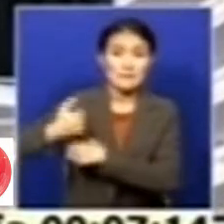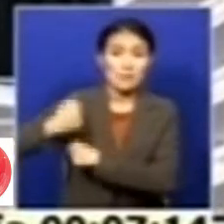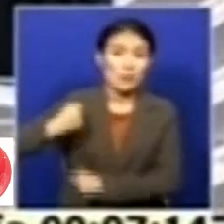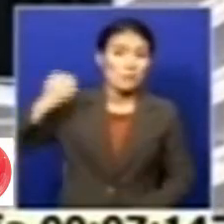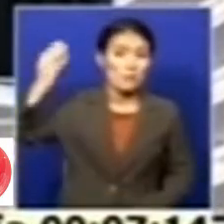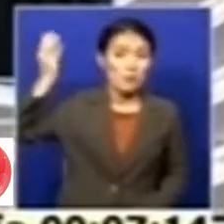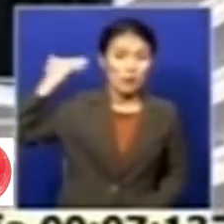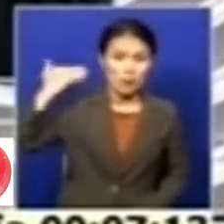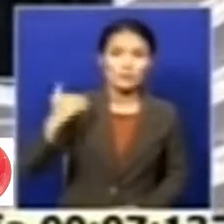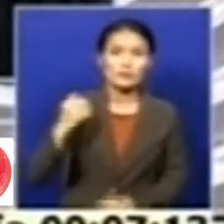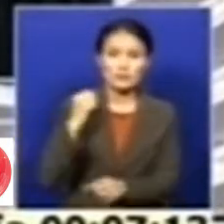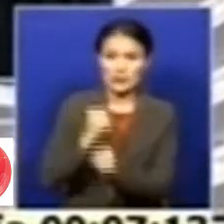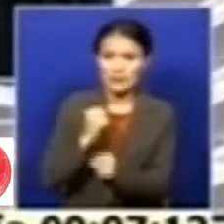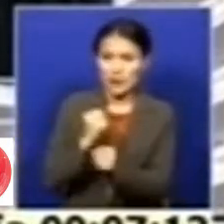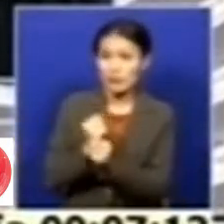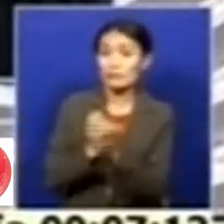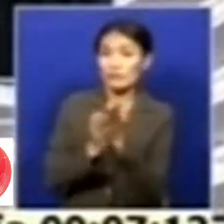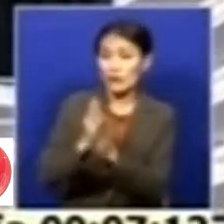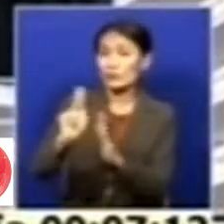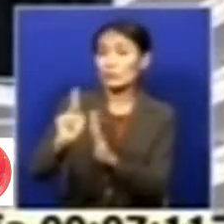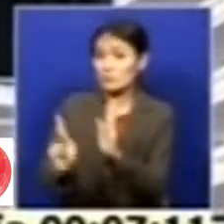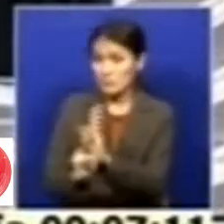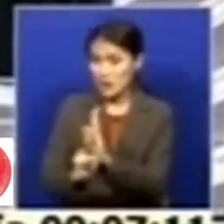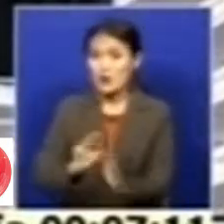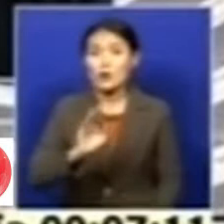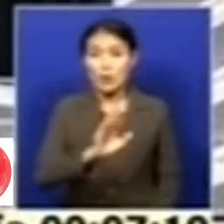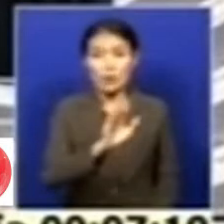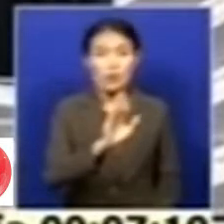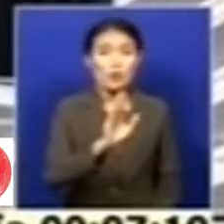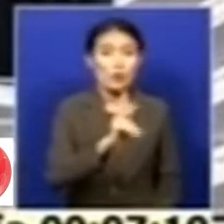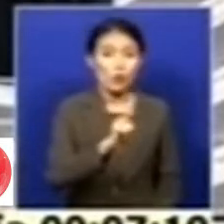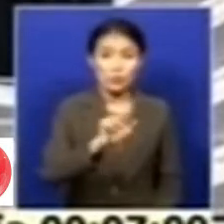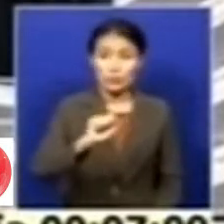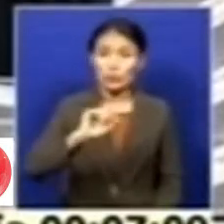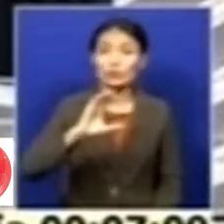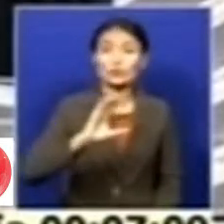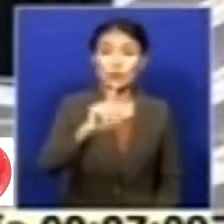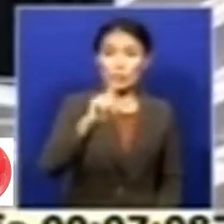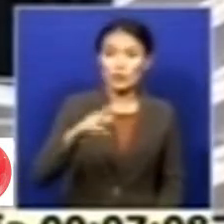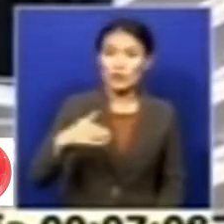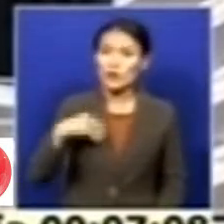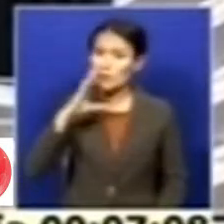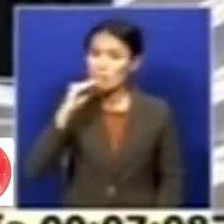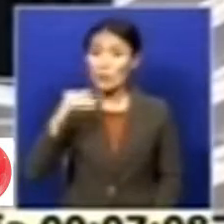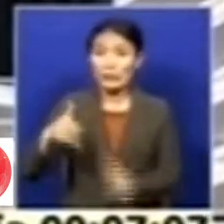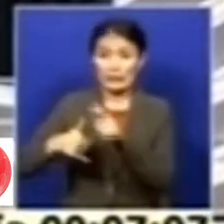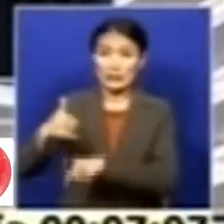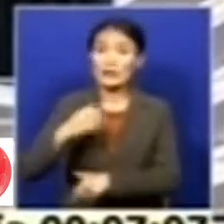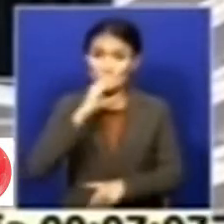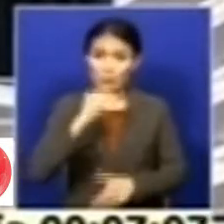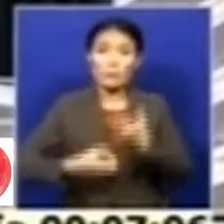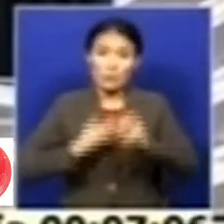ที่ฝ่ายกฎหมายของคสช.ได้กล่าวถึงกระแสที่พุ่งเป้าไปยังกองทัพบกว่าตกลงแล้วกองทัพบกอยู่เบื้